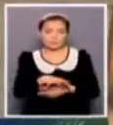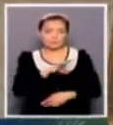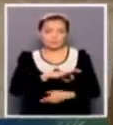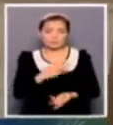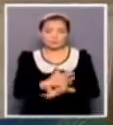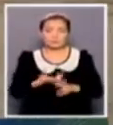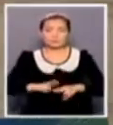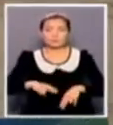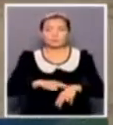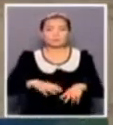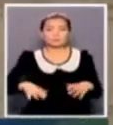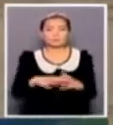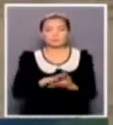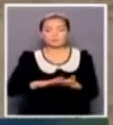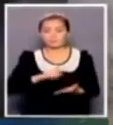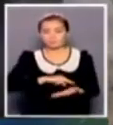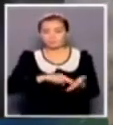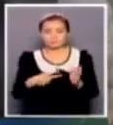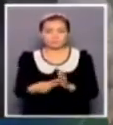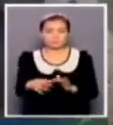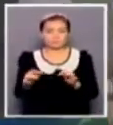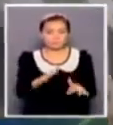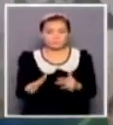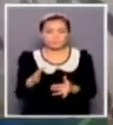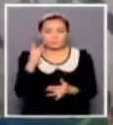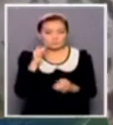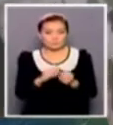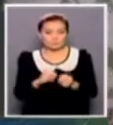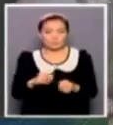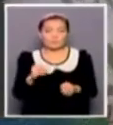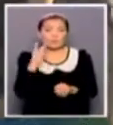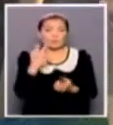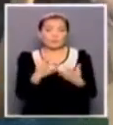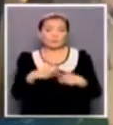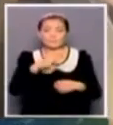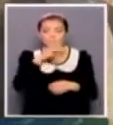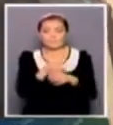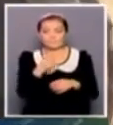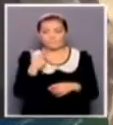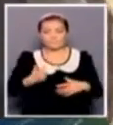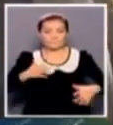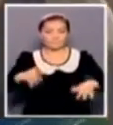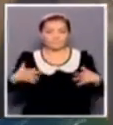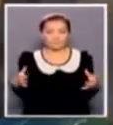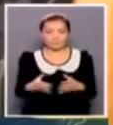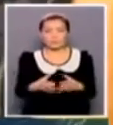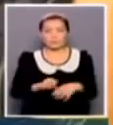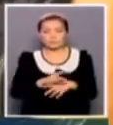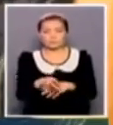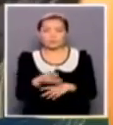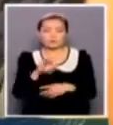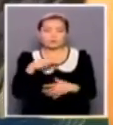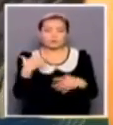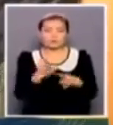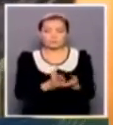қолданған. Полигондарды тазарту бойынша жоспарланған іс-шаралар шеңберінде полигон техникасына жауынгерлік дайындық топтарының жабдықтарына